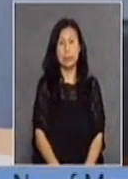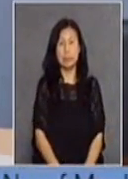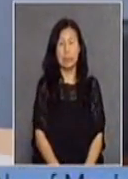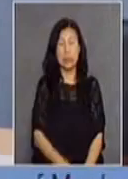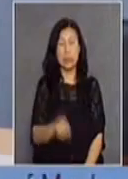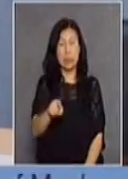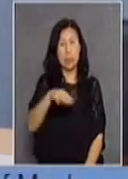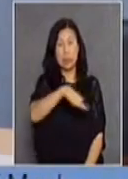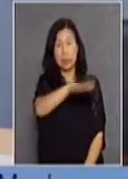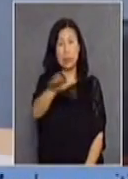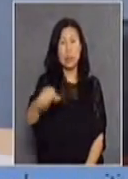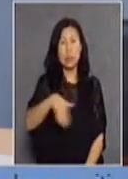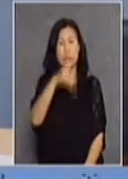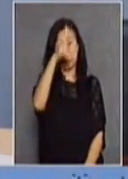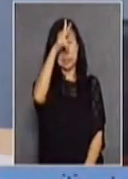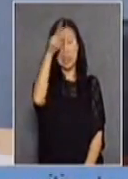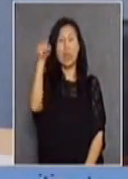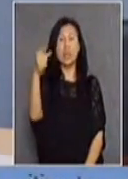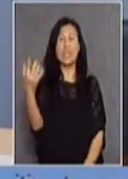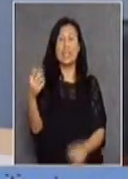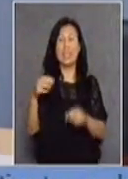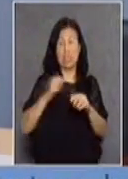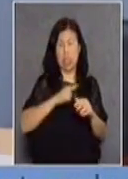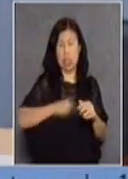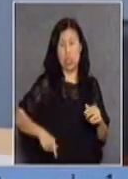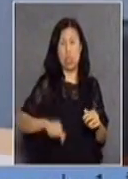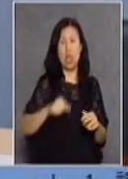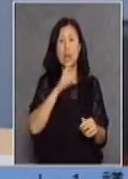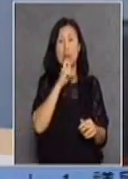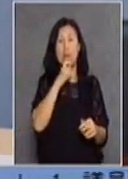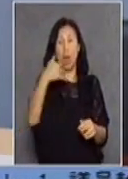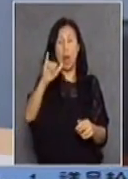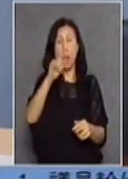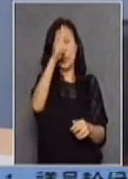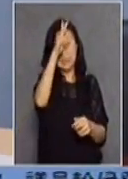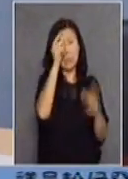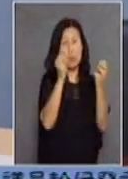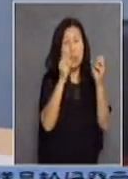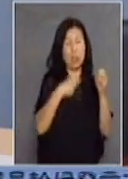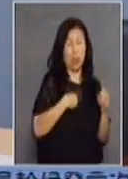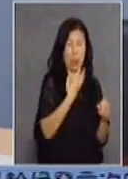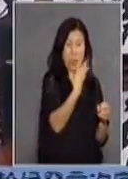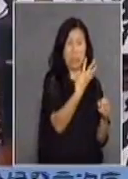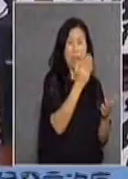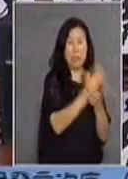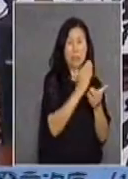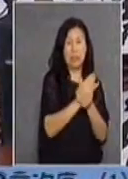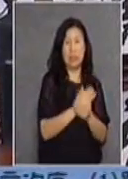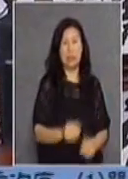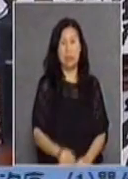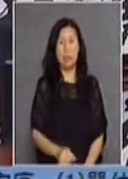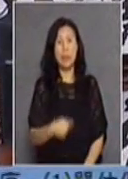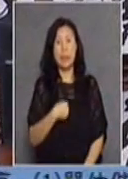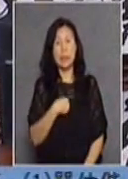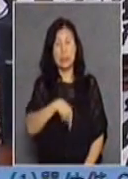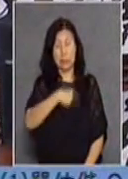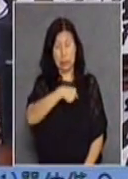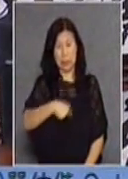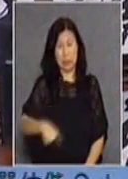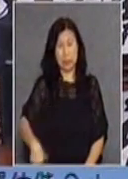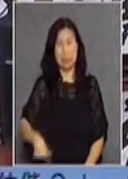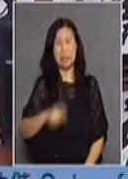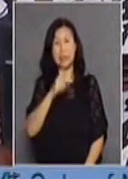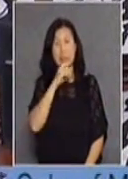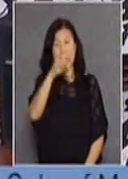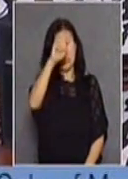佢哋去同政府講嘅時候，即係唔係我四個人去同阿曾俊華講嘅時候，即係話本會嘅議員記得佢十